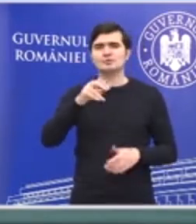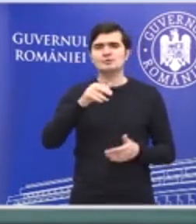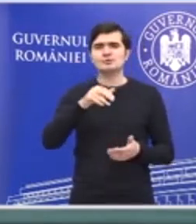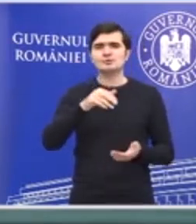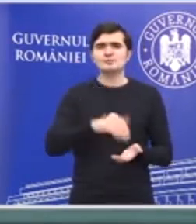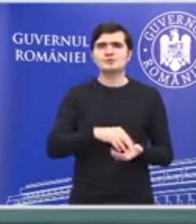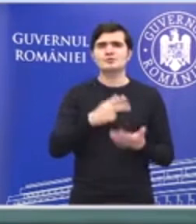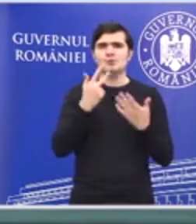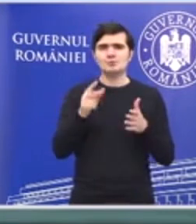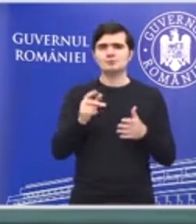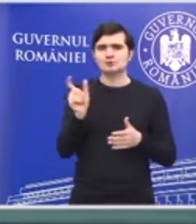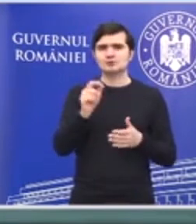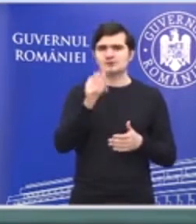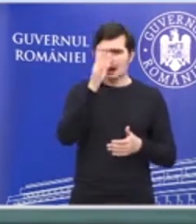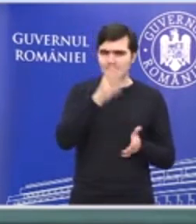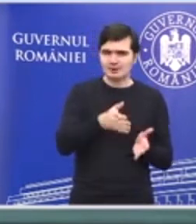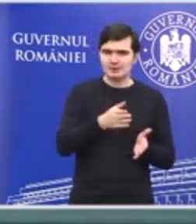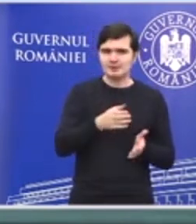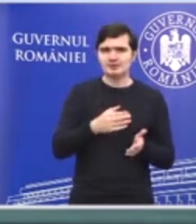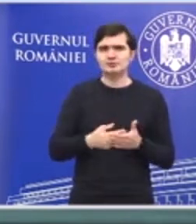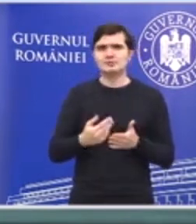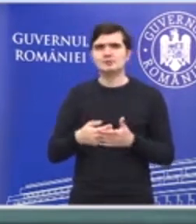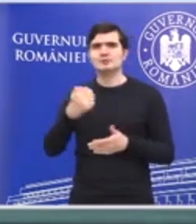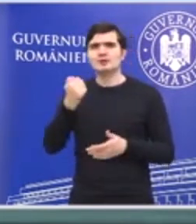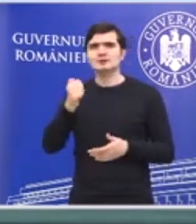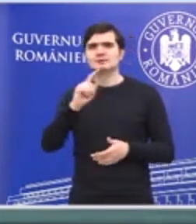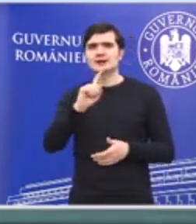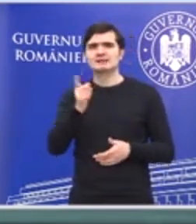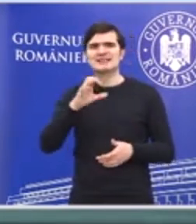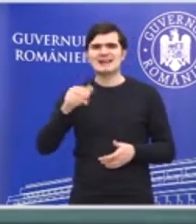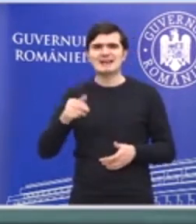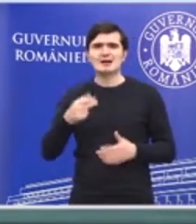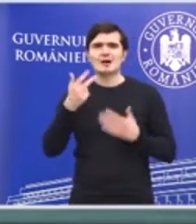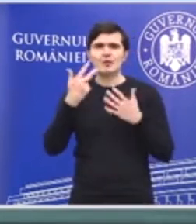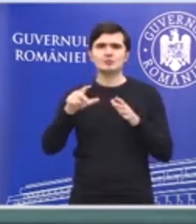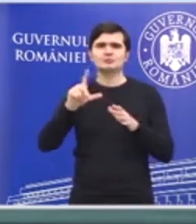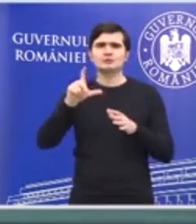280.800 de doze pentru aprilie, iar pentru AstraZeneca,